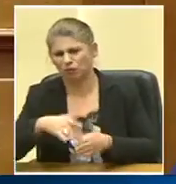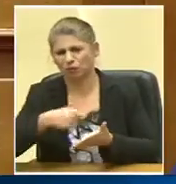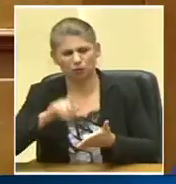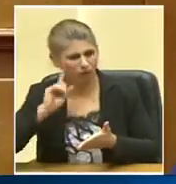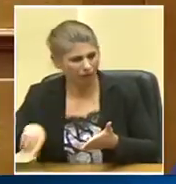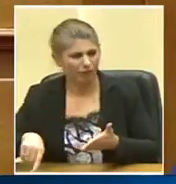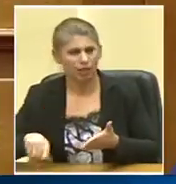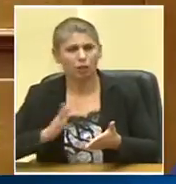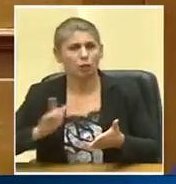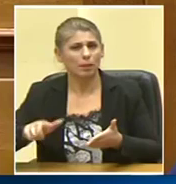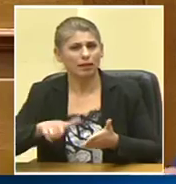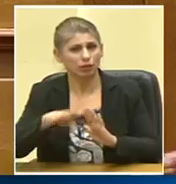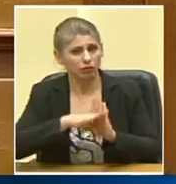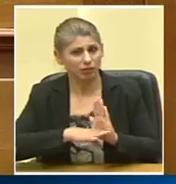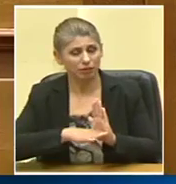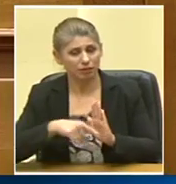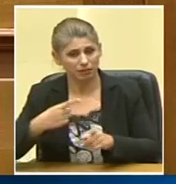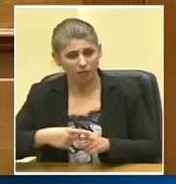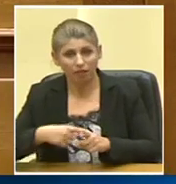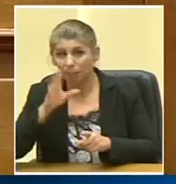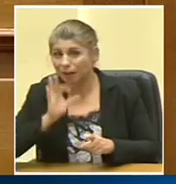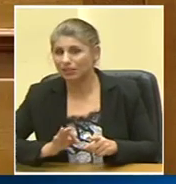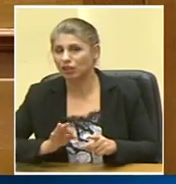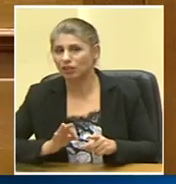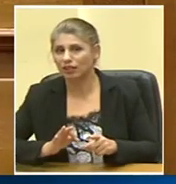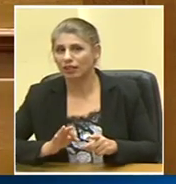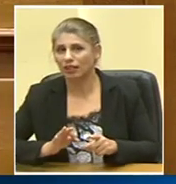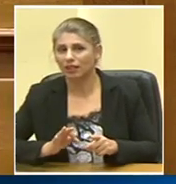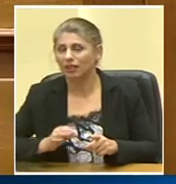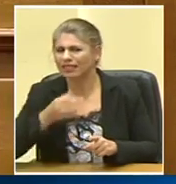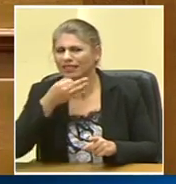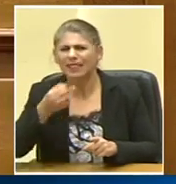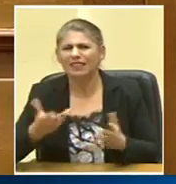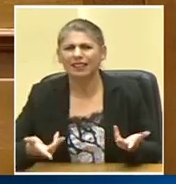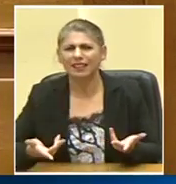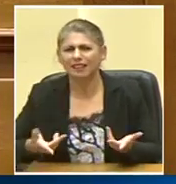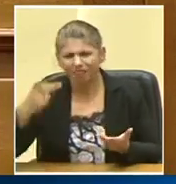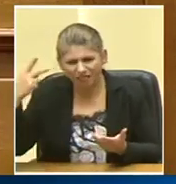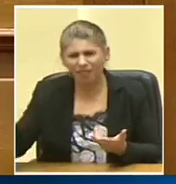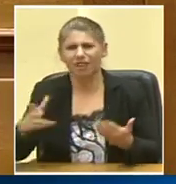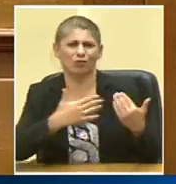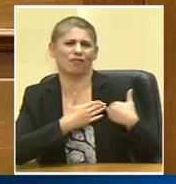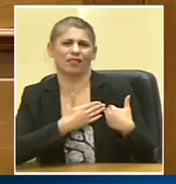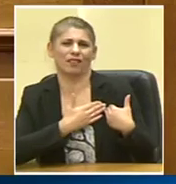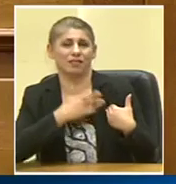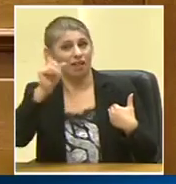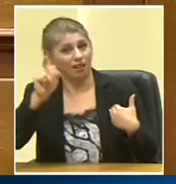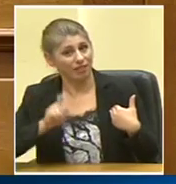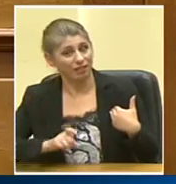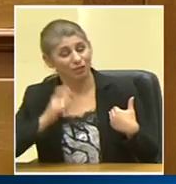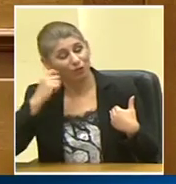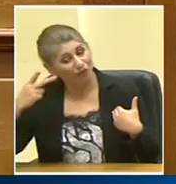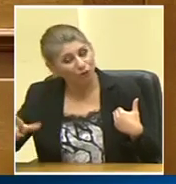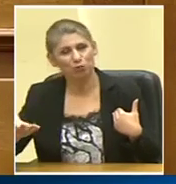φοροφυγάδες, το πελατειακό σύστημα στη χώρα, στην πραγματικότητα μιλούν για τις δικές τους ευθύνες, ενδεχομένως και για τους εαυτούς